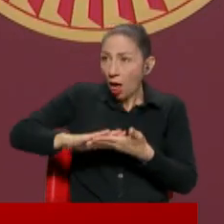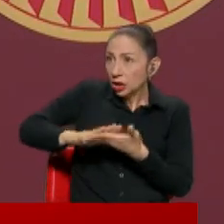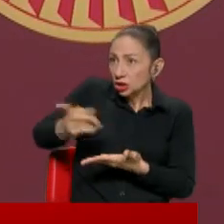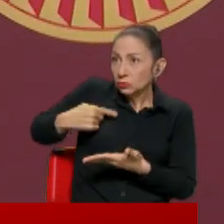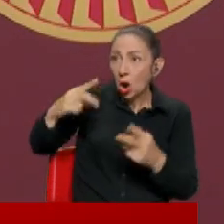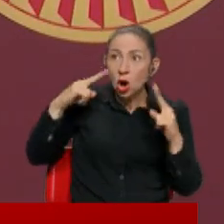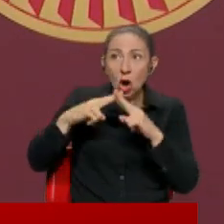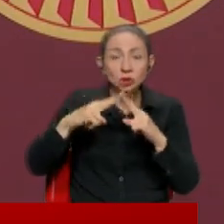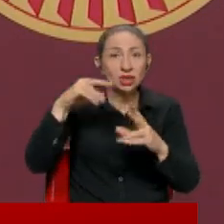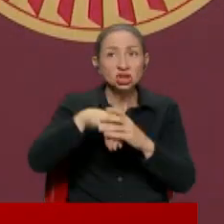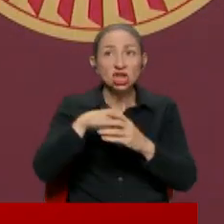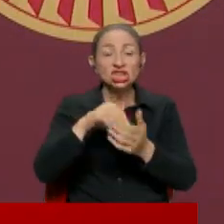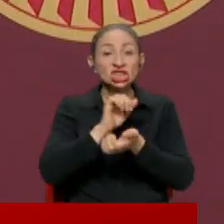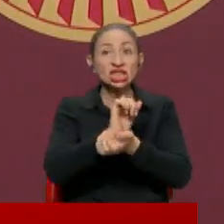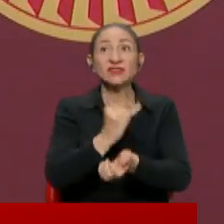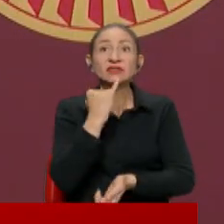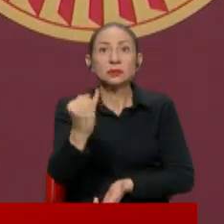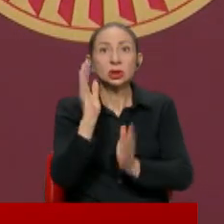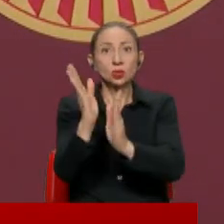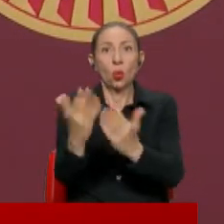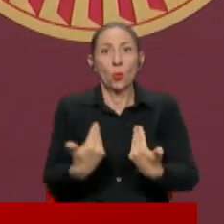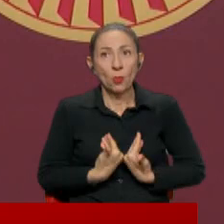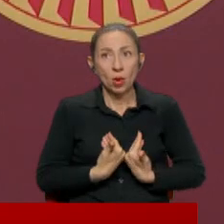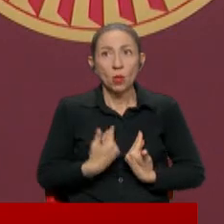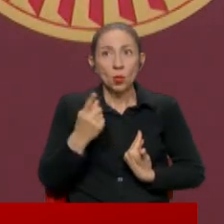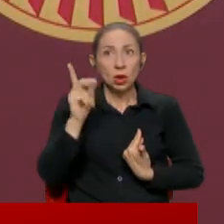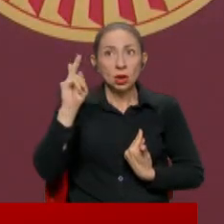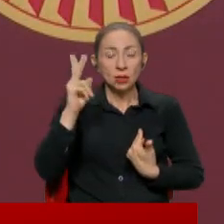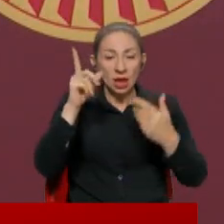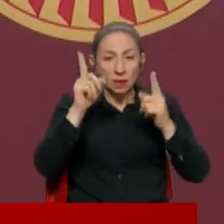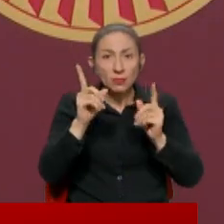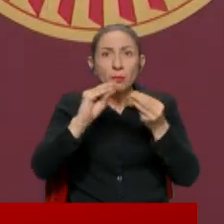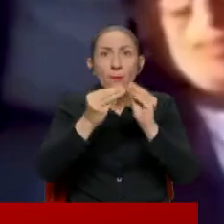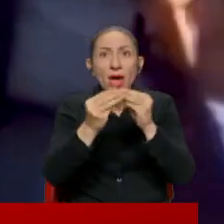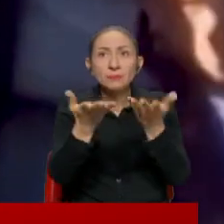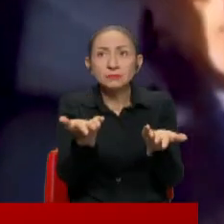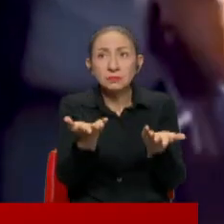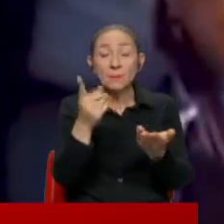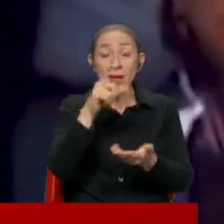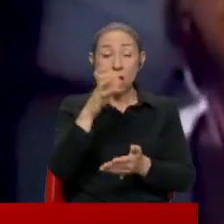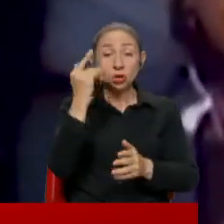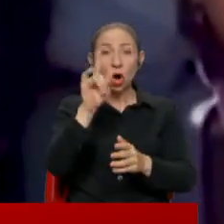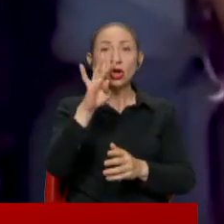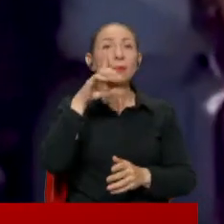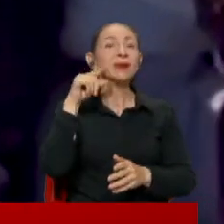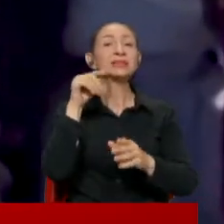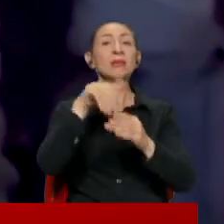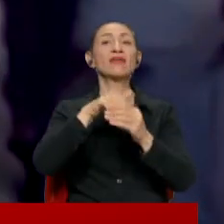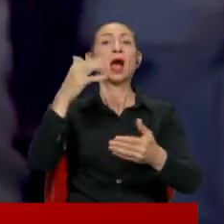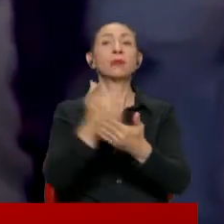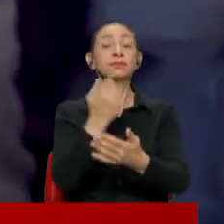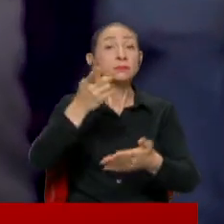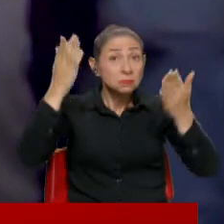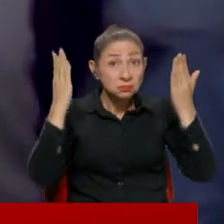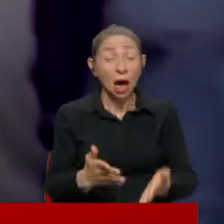arkadaşımla görüşebilmek için cezaevi ziyaretinde bulunmak durumunda. Bunu kendisi bile başlı başına bir skandal değil mi? Bir ay önce 14 Mayıs'ta milletvekili